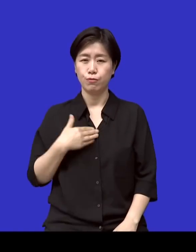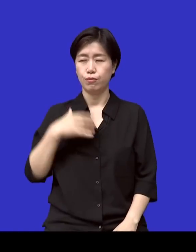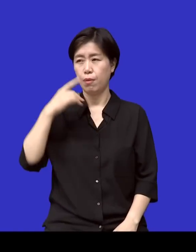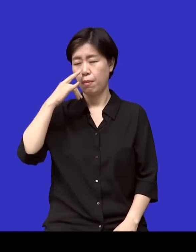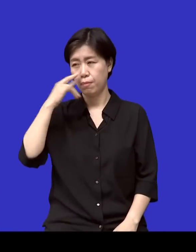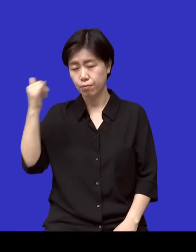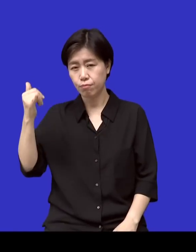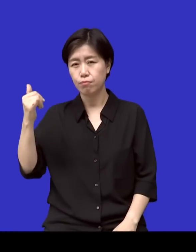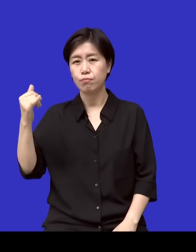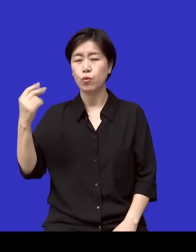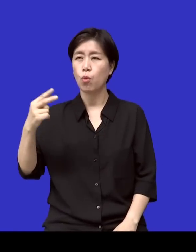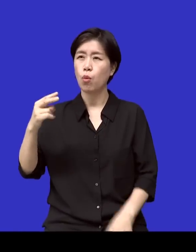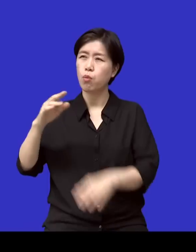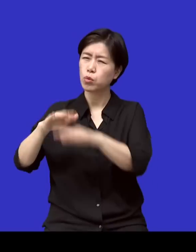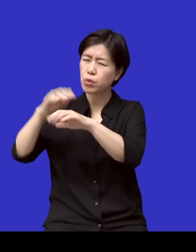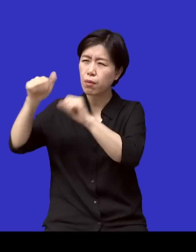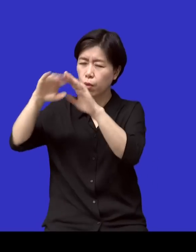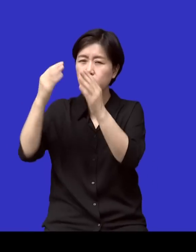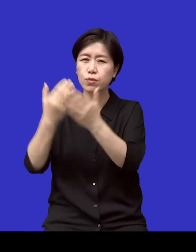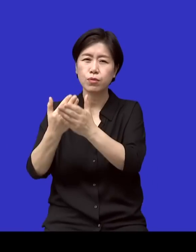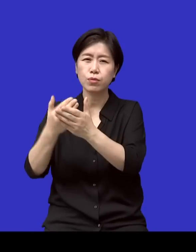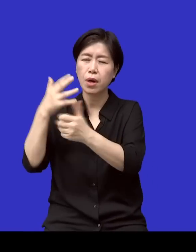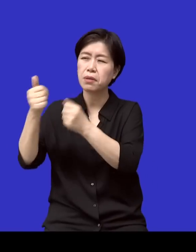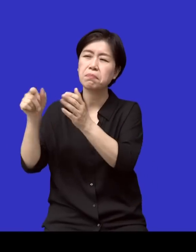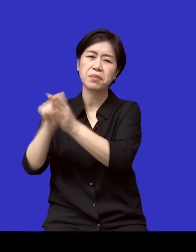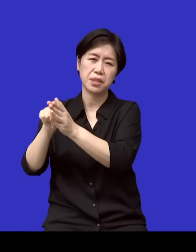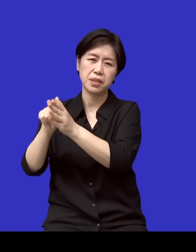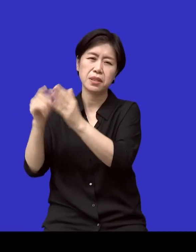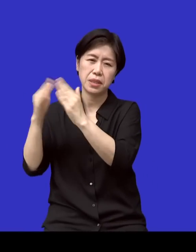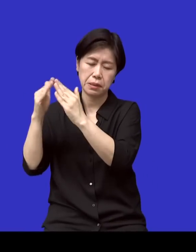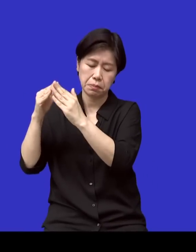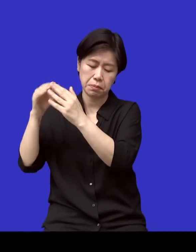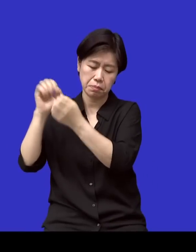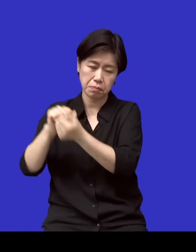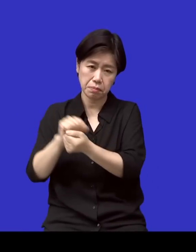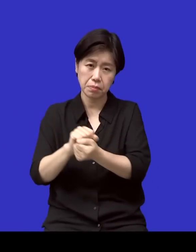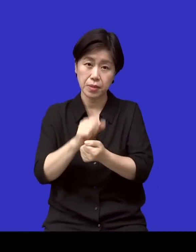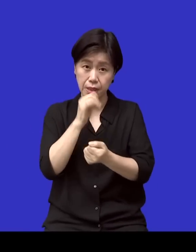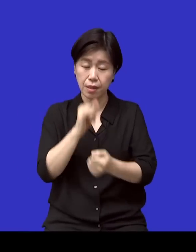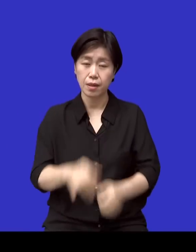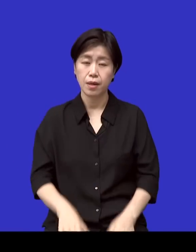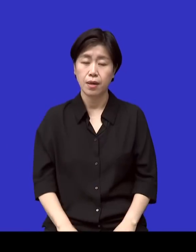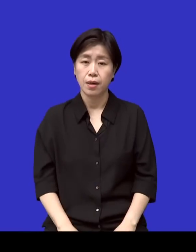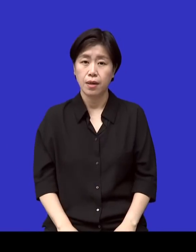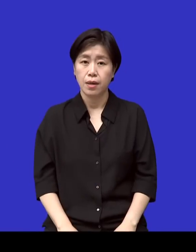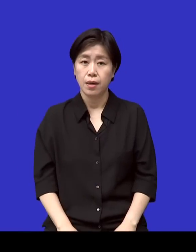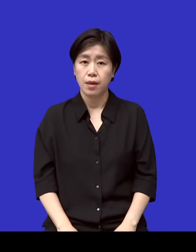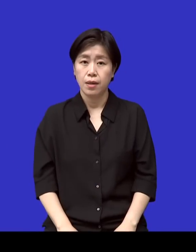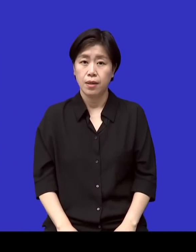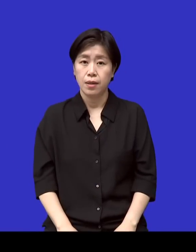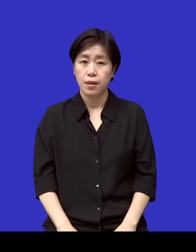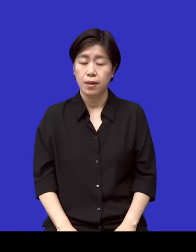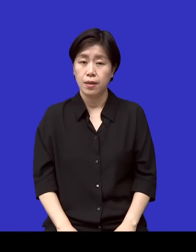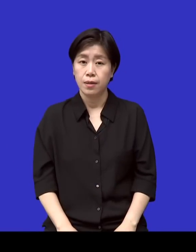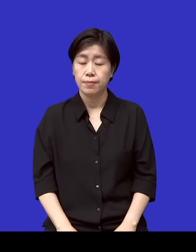어머니도 그렇고 아버지도 그렇고 모태 신앙인데 어렸을 때부터 사실 하나님을 접하다 보니까